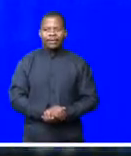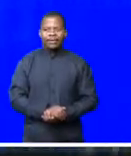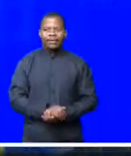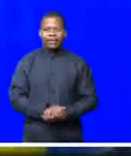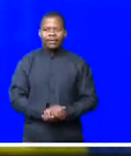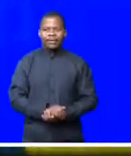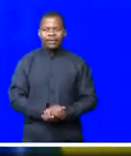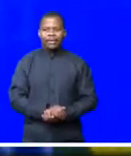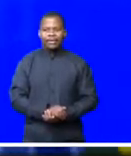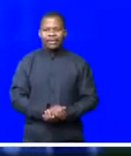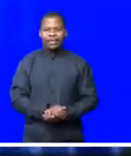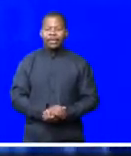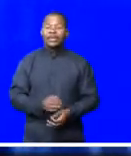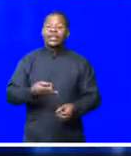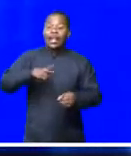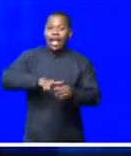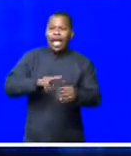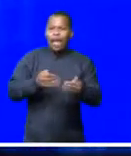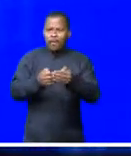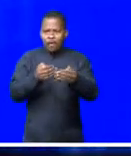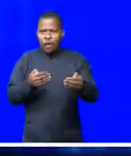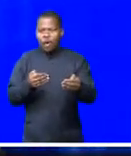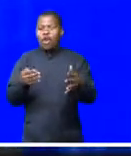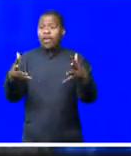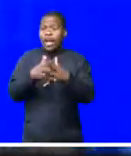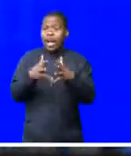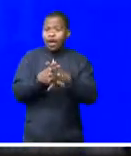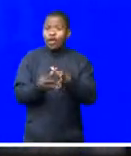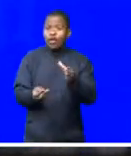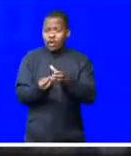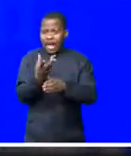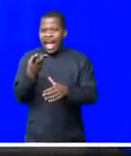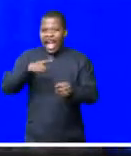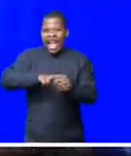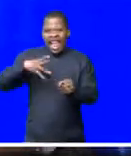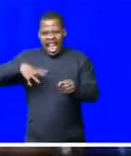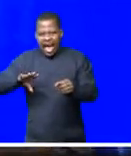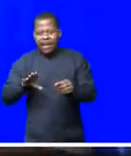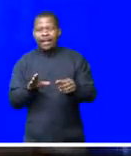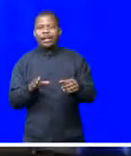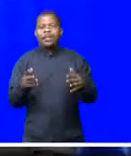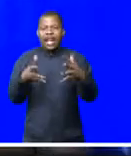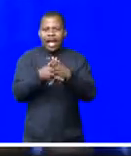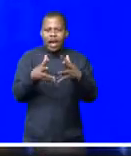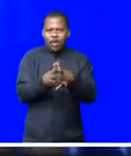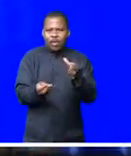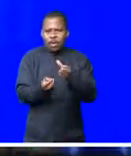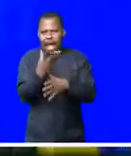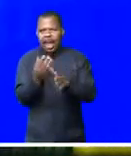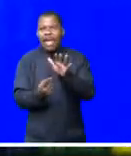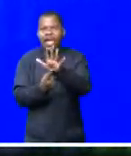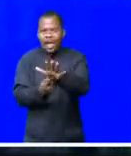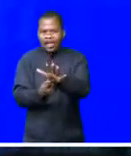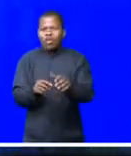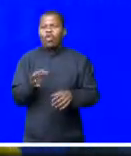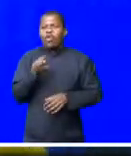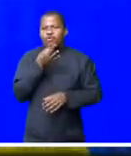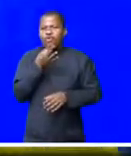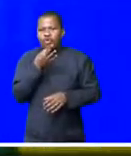Ngaphambi kwemhlangano yabaholi bemave kuqale kwabana leminye imhlangano lebekhona lefaya ekhathi umhlangano